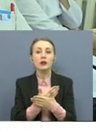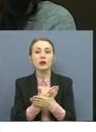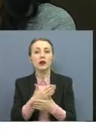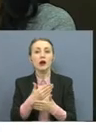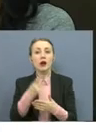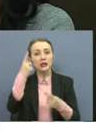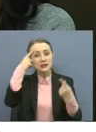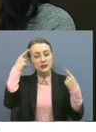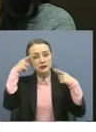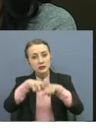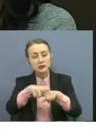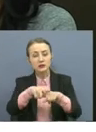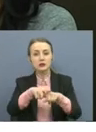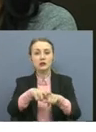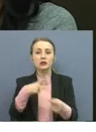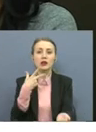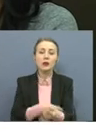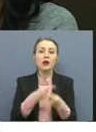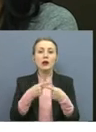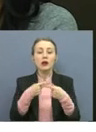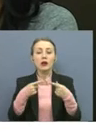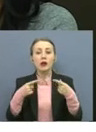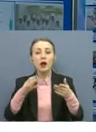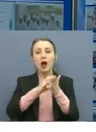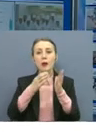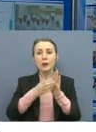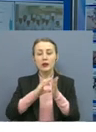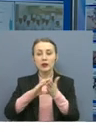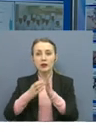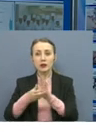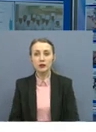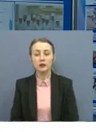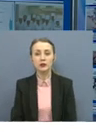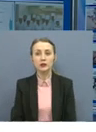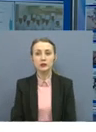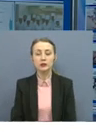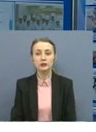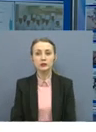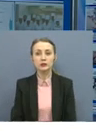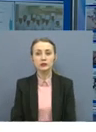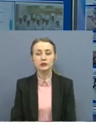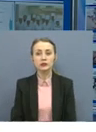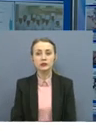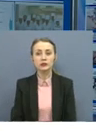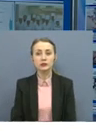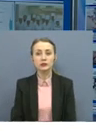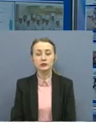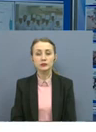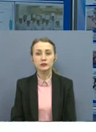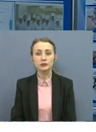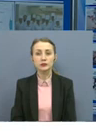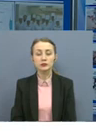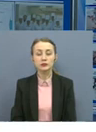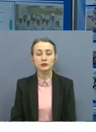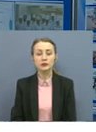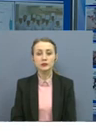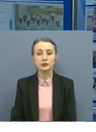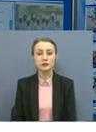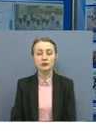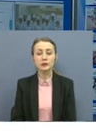бірқатар қызметтерді тегін көрсетуде. Многопрофильная областная больница. Көпсалалы облыстық ауруханада жалпы